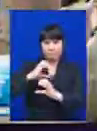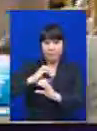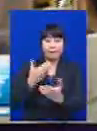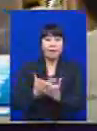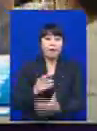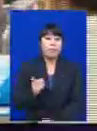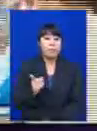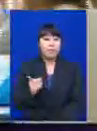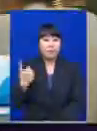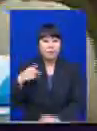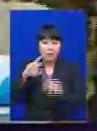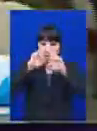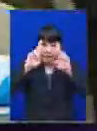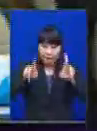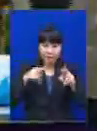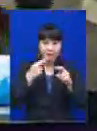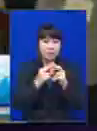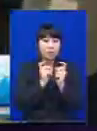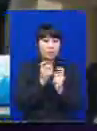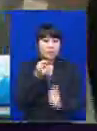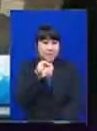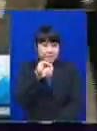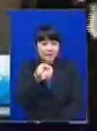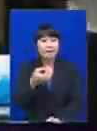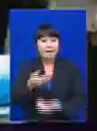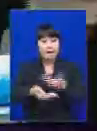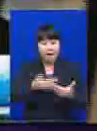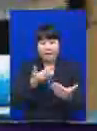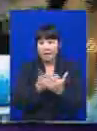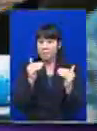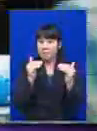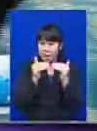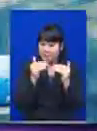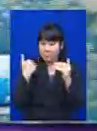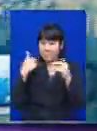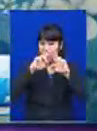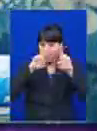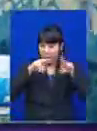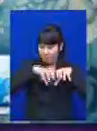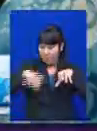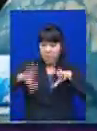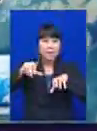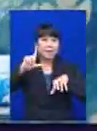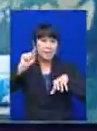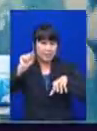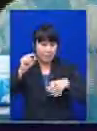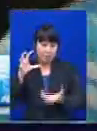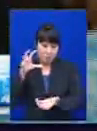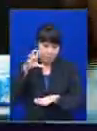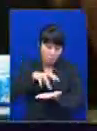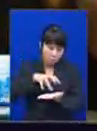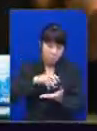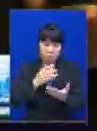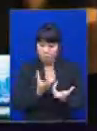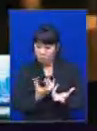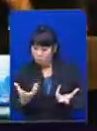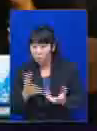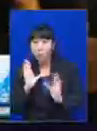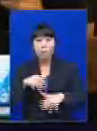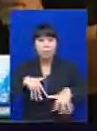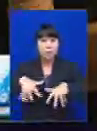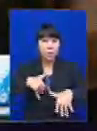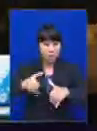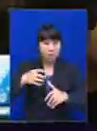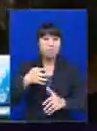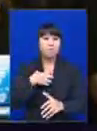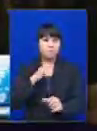ครับซึ่งมีร้านหนูนิดจำหน่ายอาหารราคาเป็นรให้เลือกถึง 20ล้านและมีปริมาณเพียงเพียงพอกับความต้องการของประชาชน